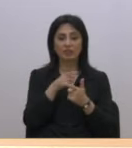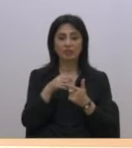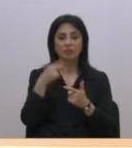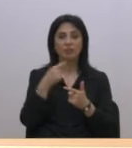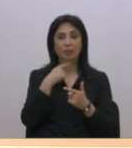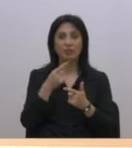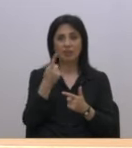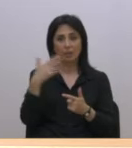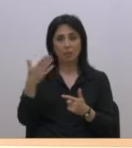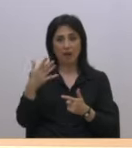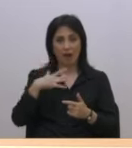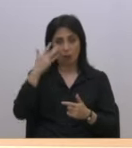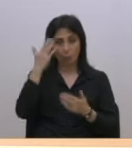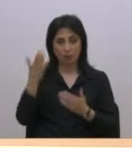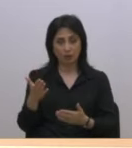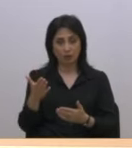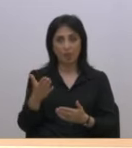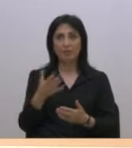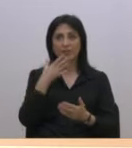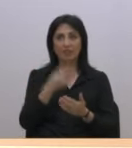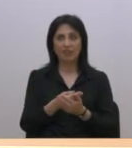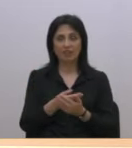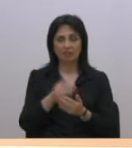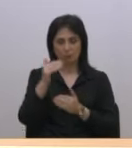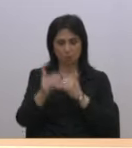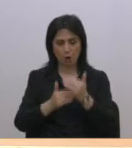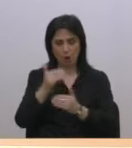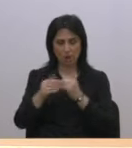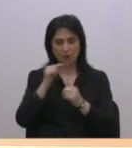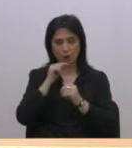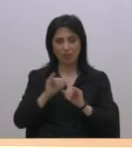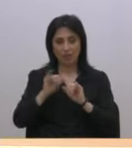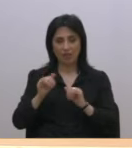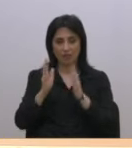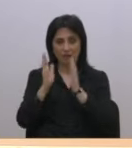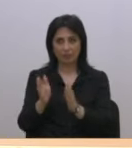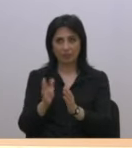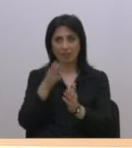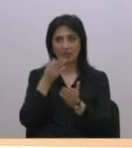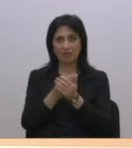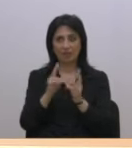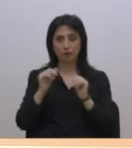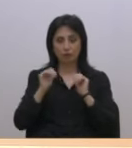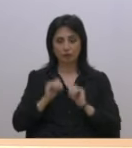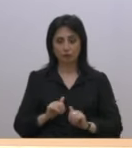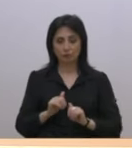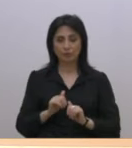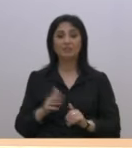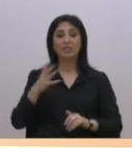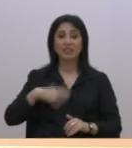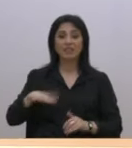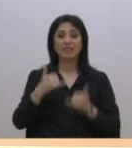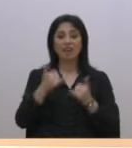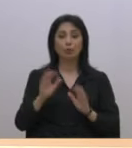ხმა ერთხარეს დგას ქართული ოცნება თავისი უწყვეტი პროგრესით, ეკონომიკური განვითარებით, თავისი მშვიდობით,